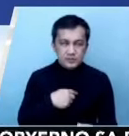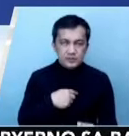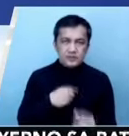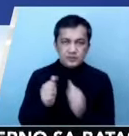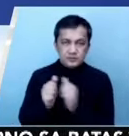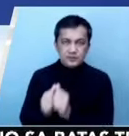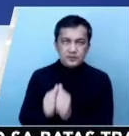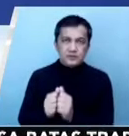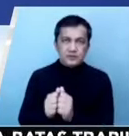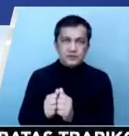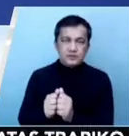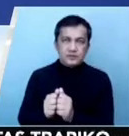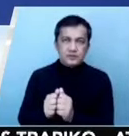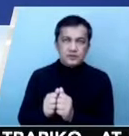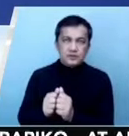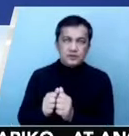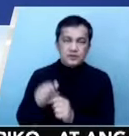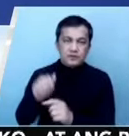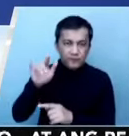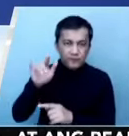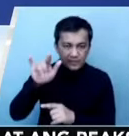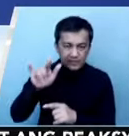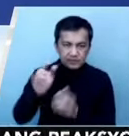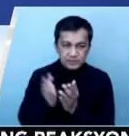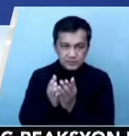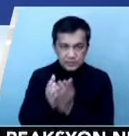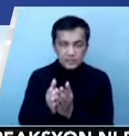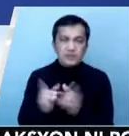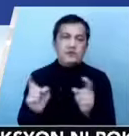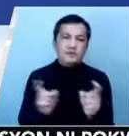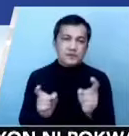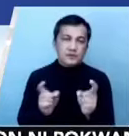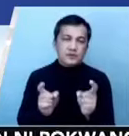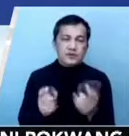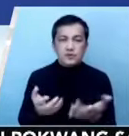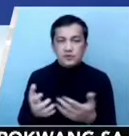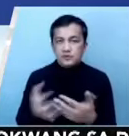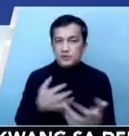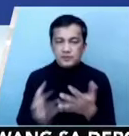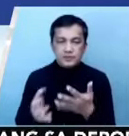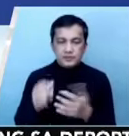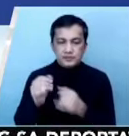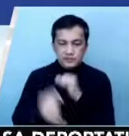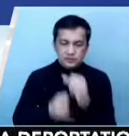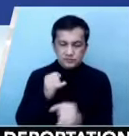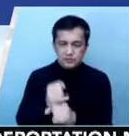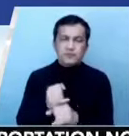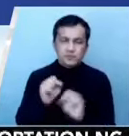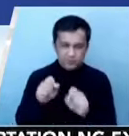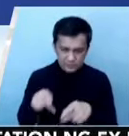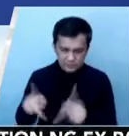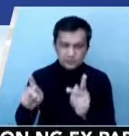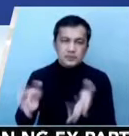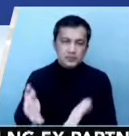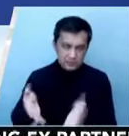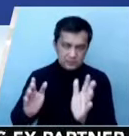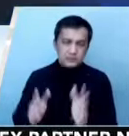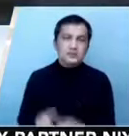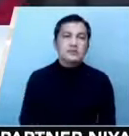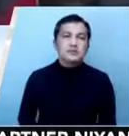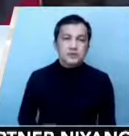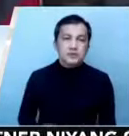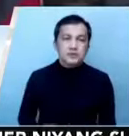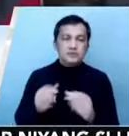fly, sail, and operate wherever international law permits us to do. And it does in the South China